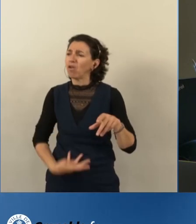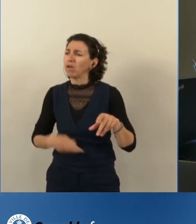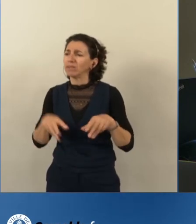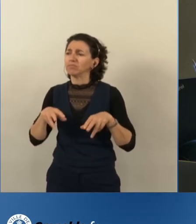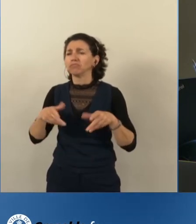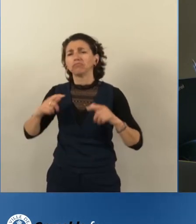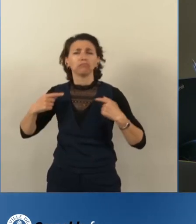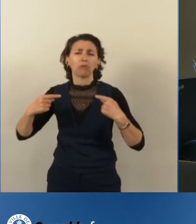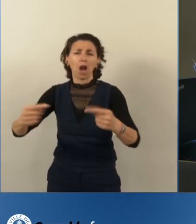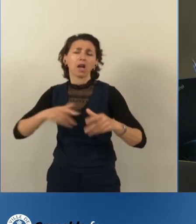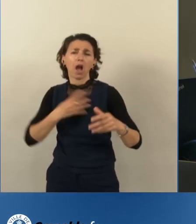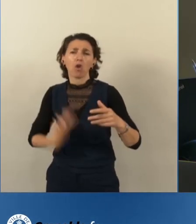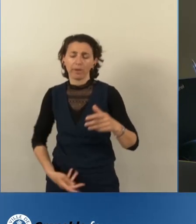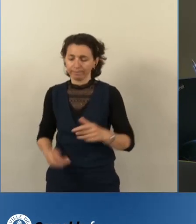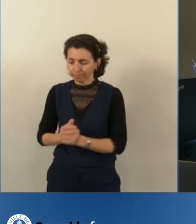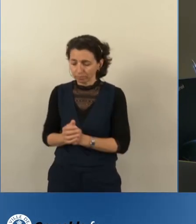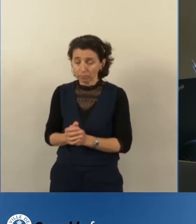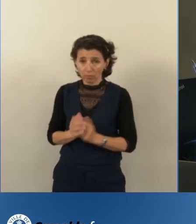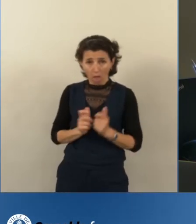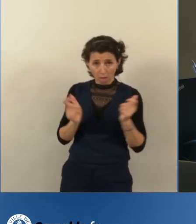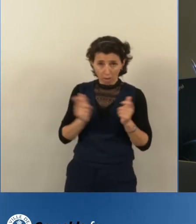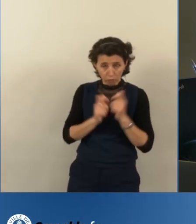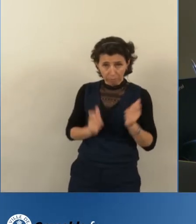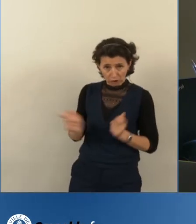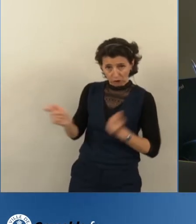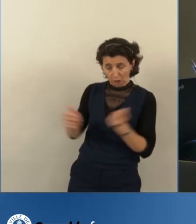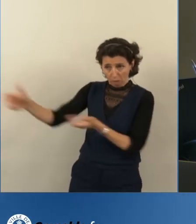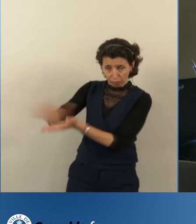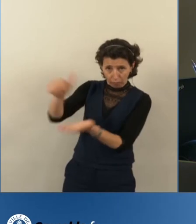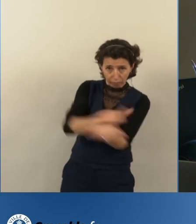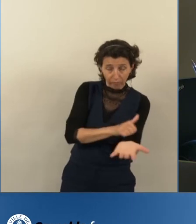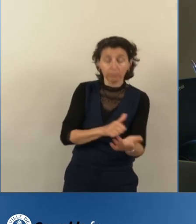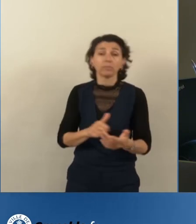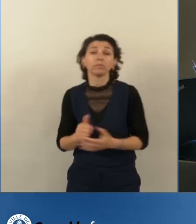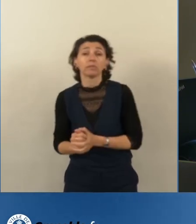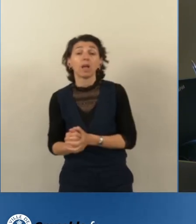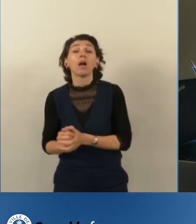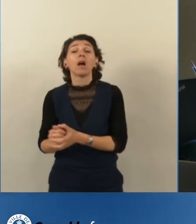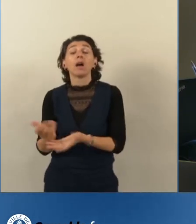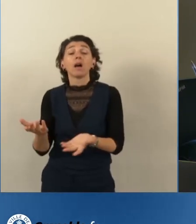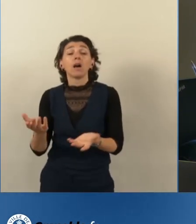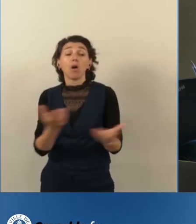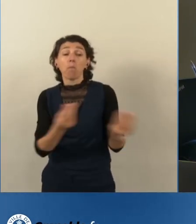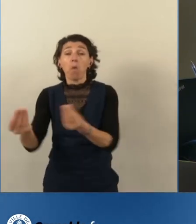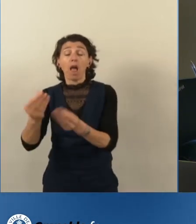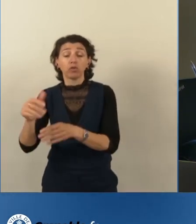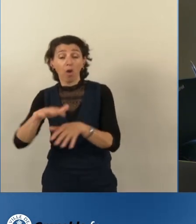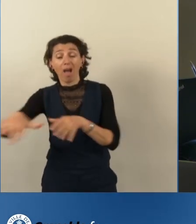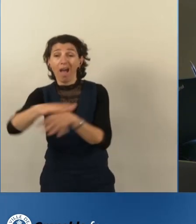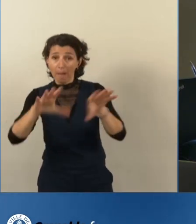qui a été chargée la destruction du CCAS Lafesse sans aucune protection pour les populations environnantes